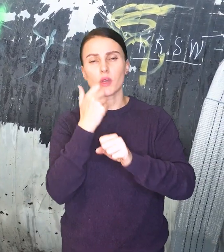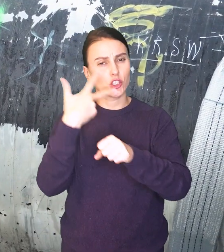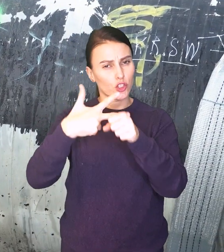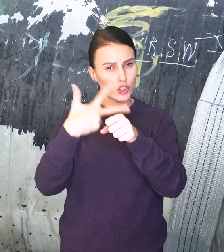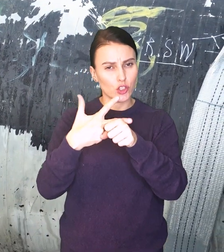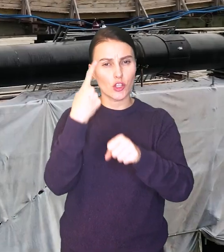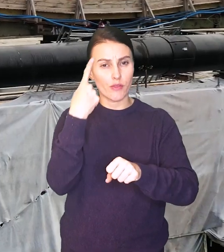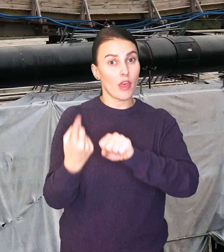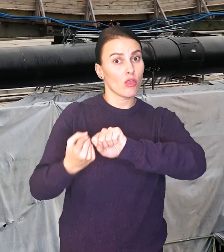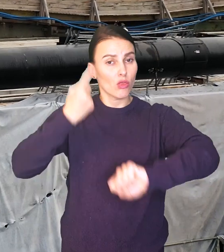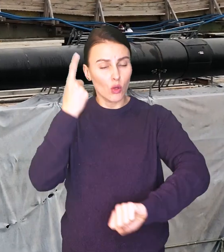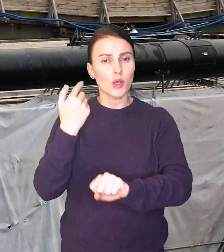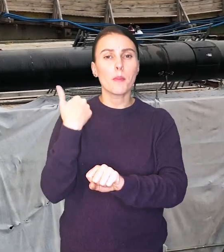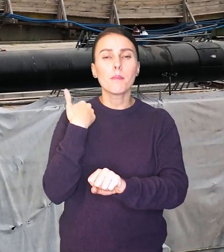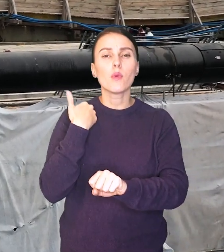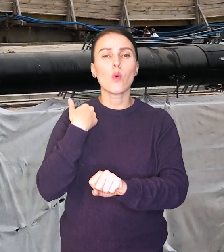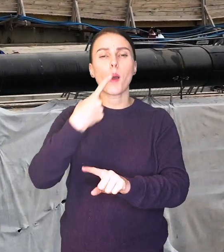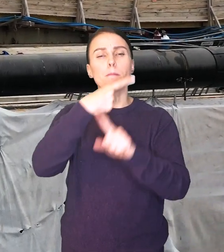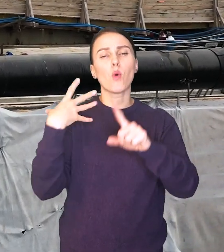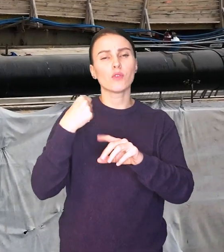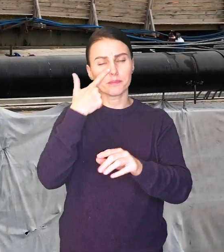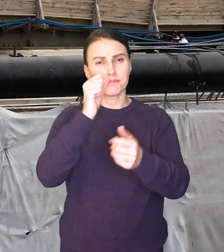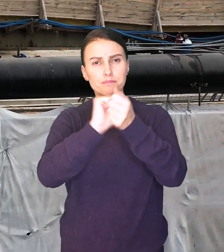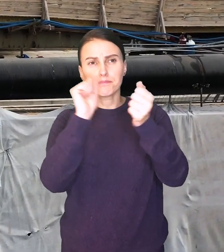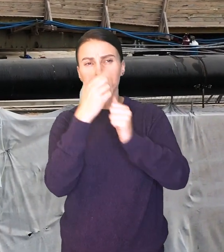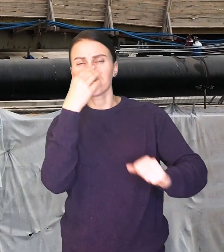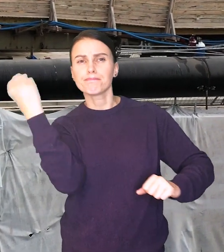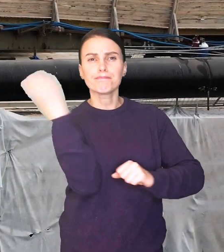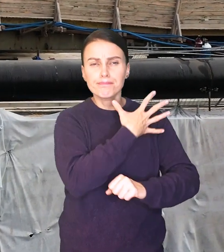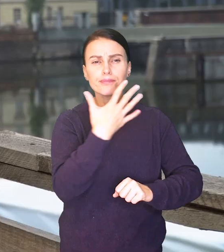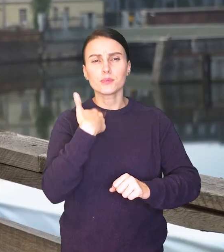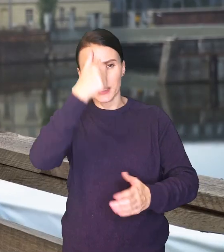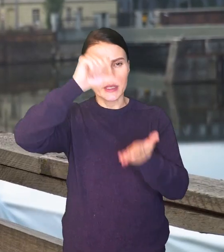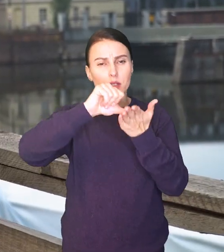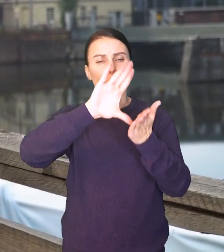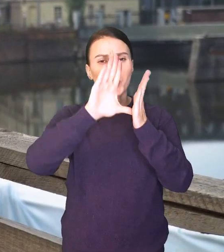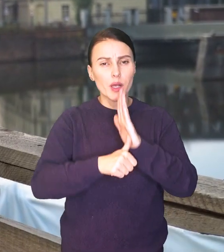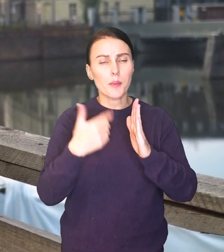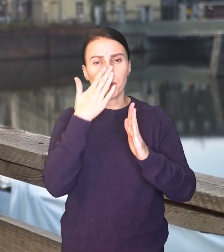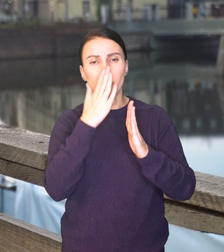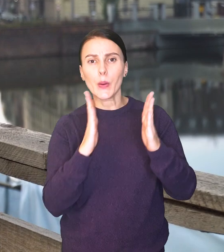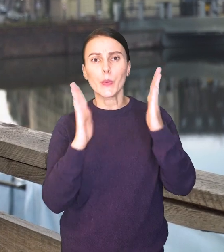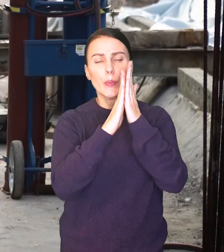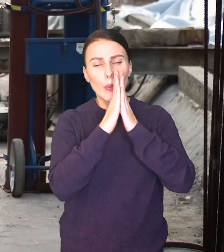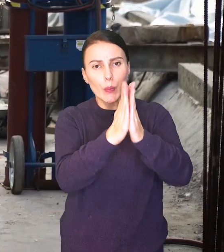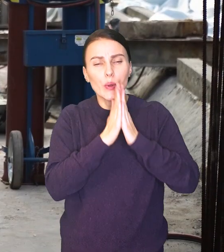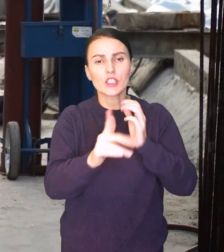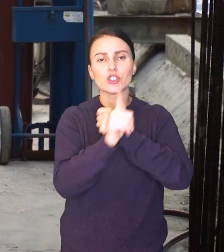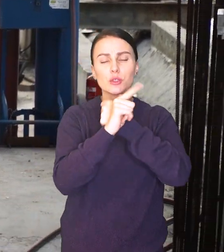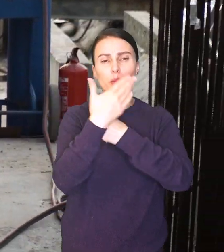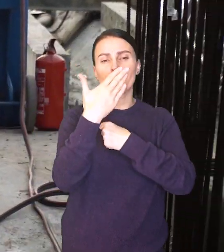sumie 32 tony rury pół wieku szpeciły zabytkową przeprawę w centrum miasta i zasłaniały m.in. 70